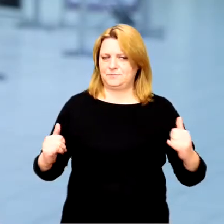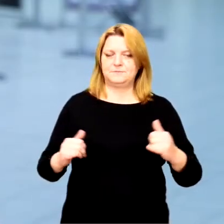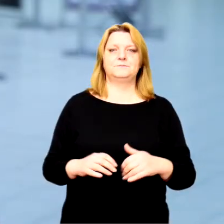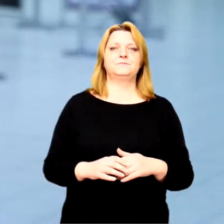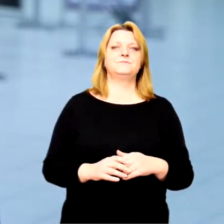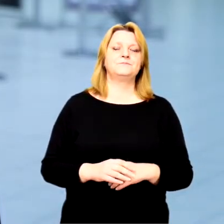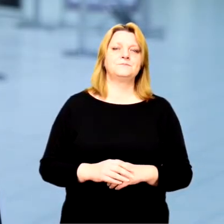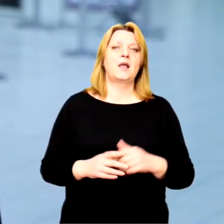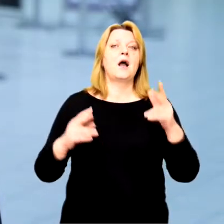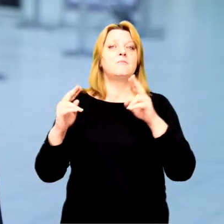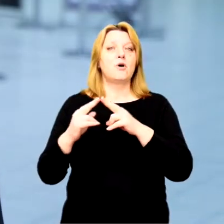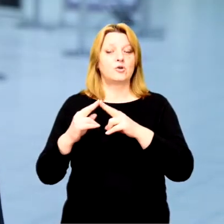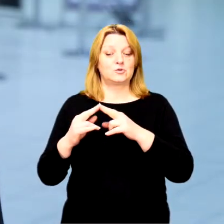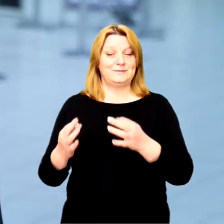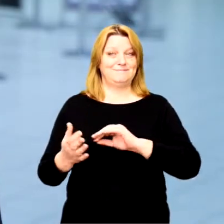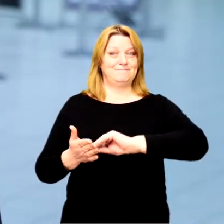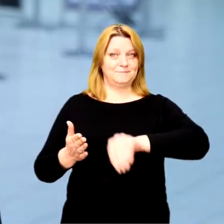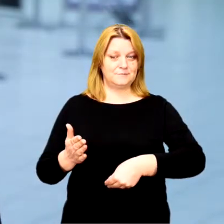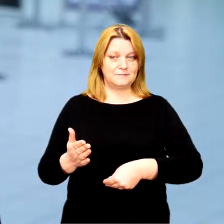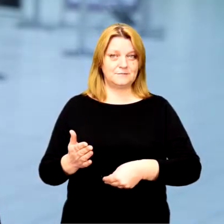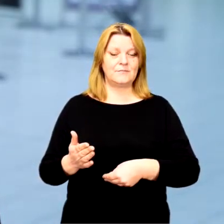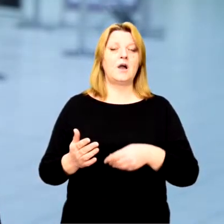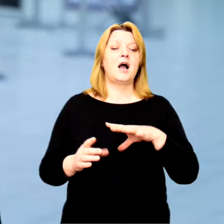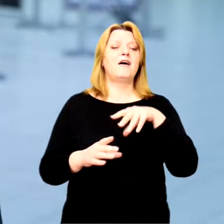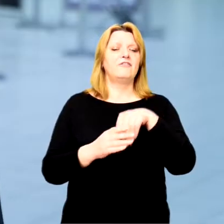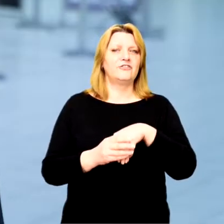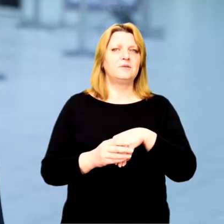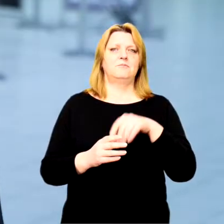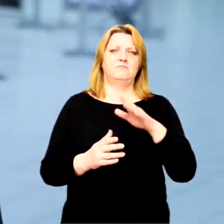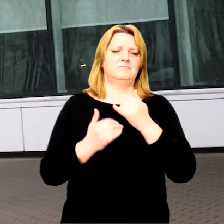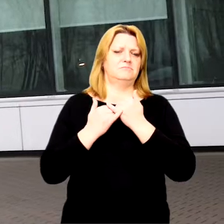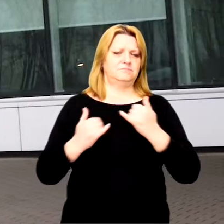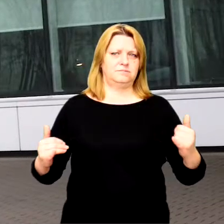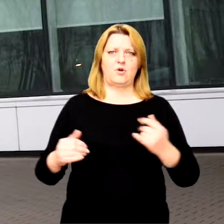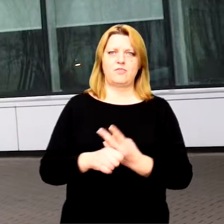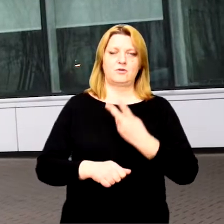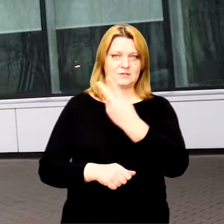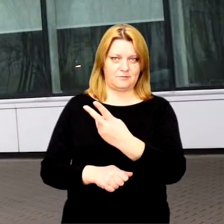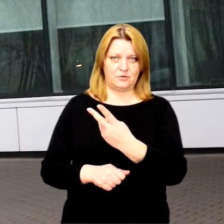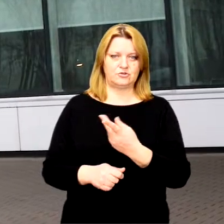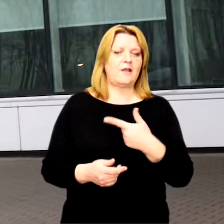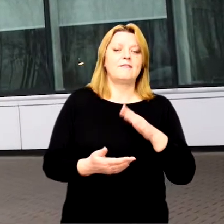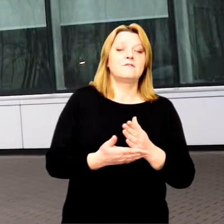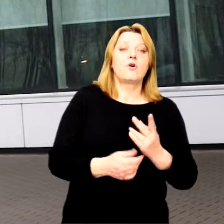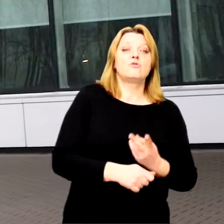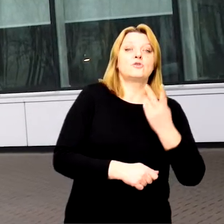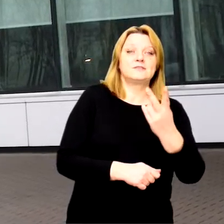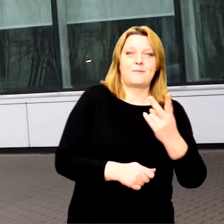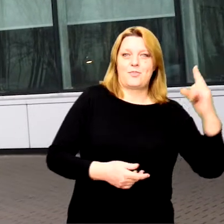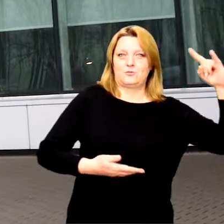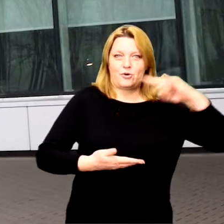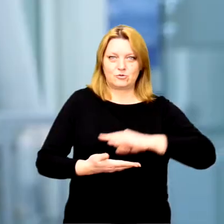rodzaju niepełnosprawnościami. Porozumienie, które podpisaliśmy, mówi o różnych rodzajach dostępności. Nie tylko